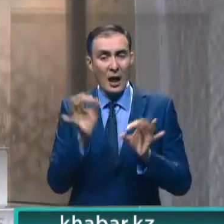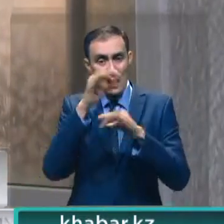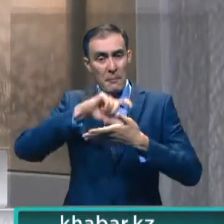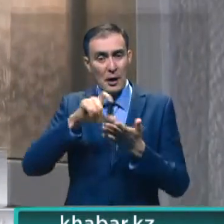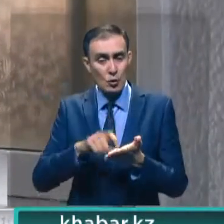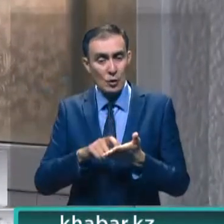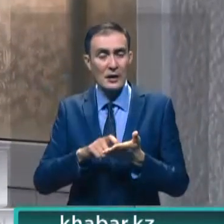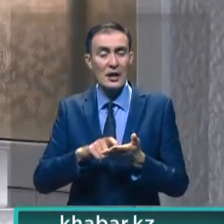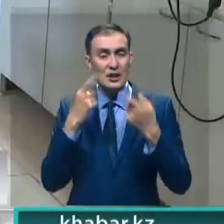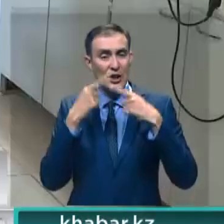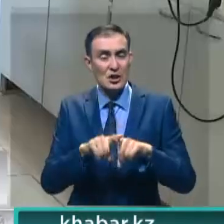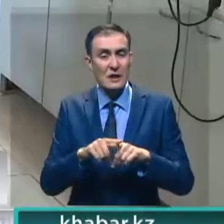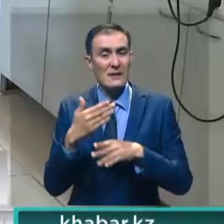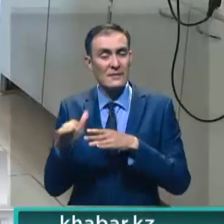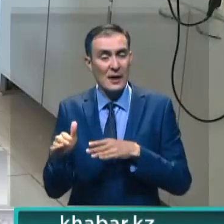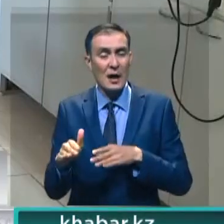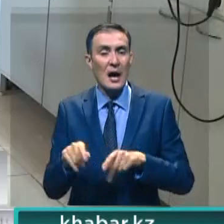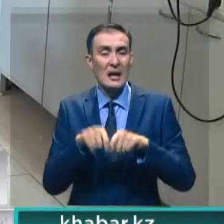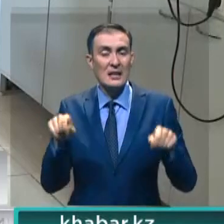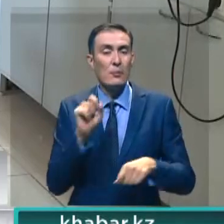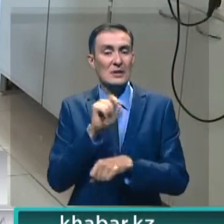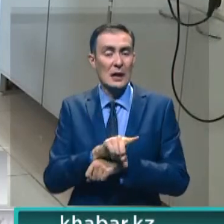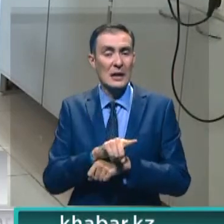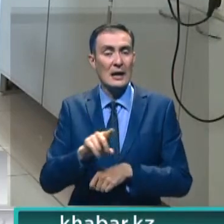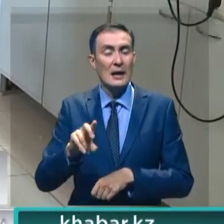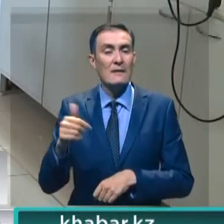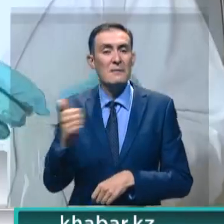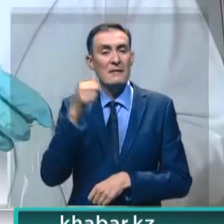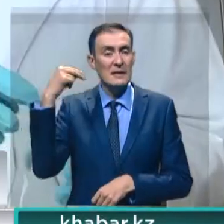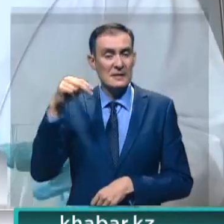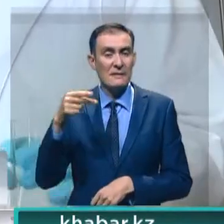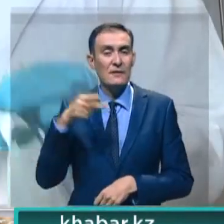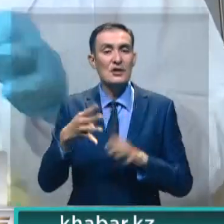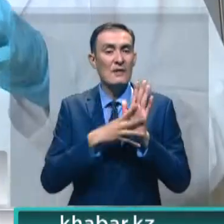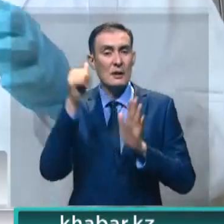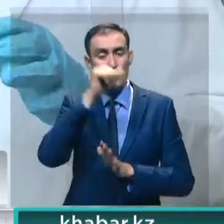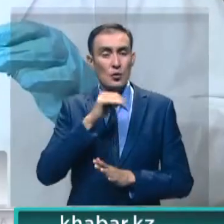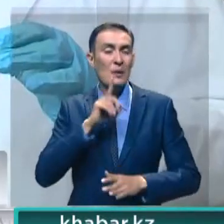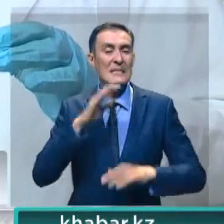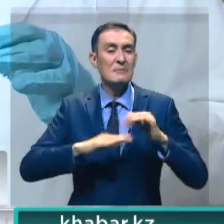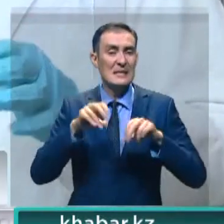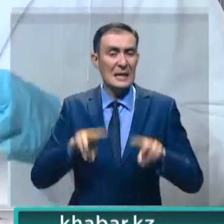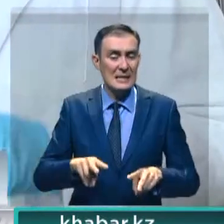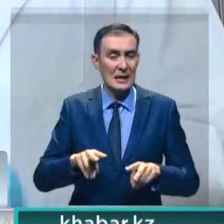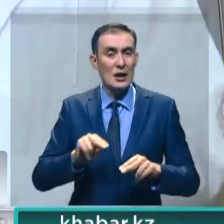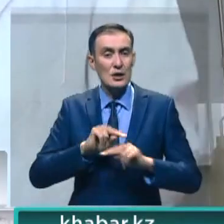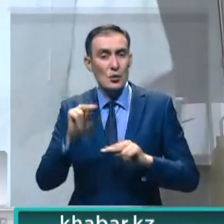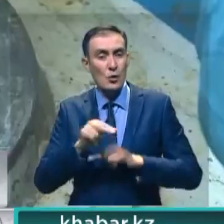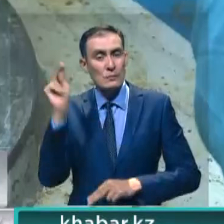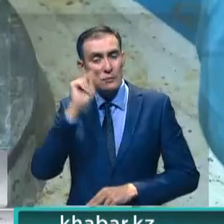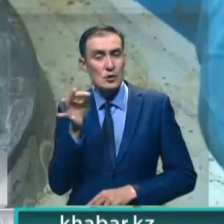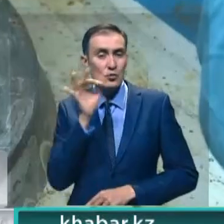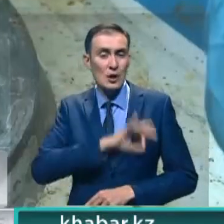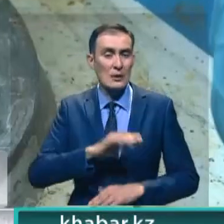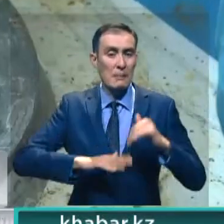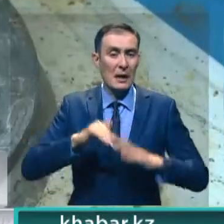лабораторий инженерно-технического профиля, открытых по заданию Ельбасы еще в 2009-м. Молодые специалисты теорию здесь применяют на